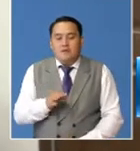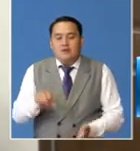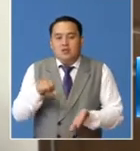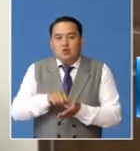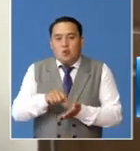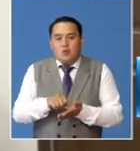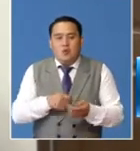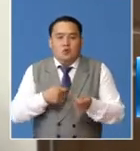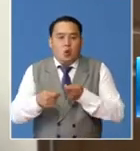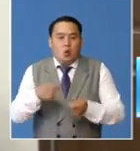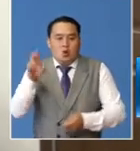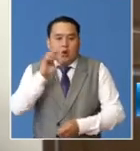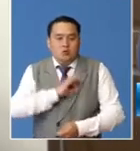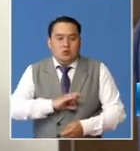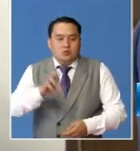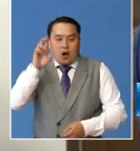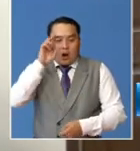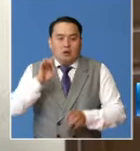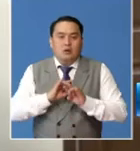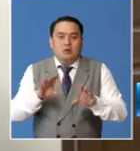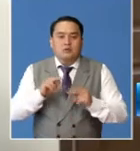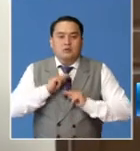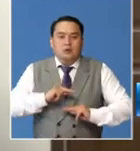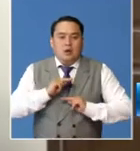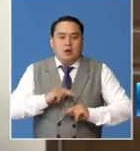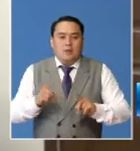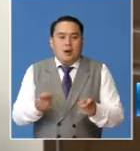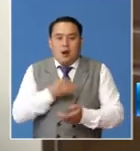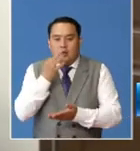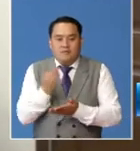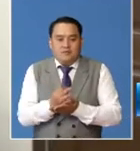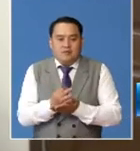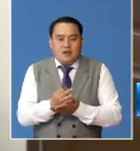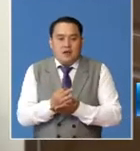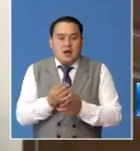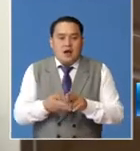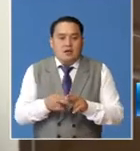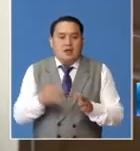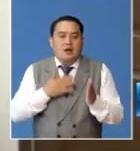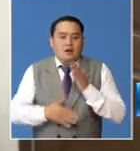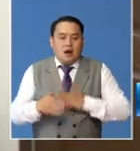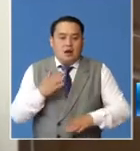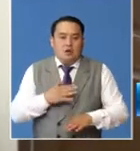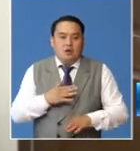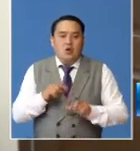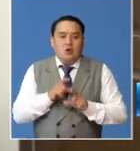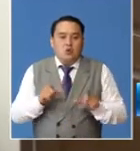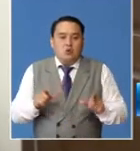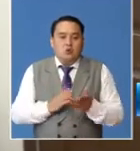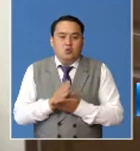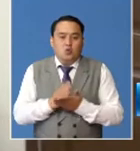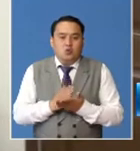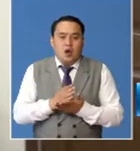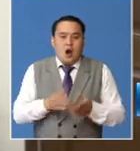выступлении начальника госдоходов рассказал, что ни один сотрудник не был привлечен к ответственности. Это отрадное явление. Правоохранительные службы